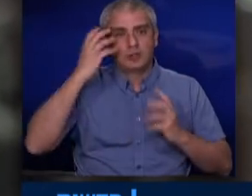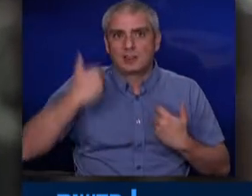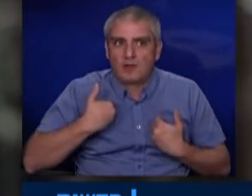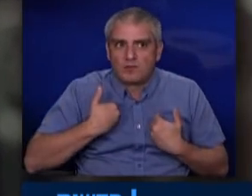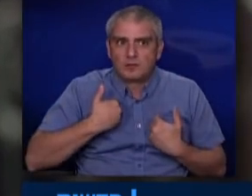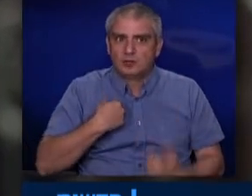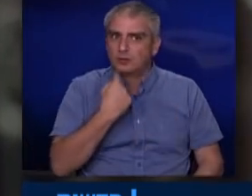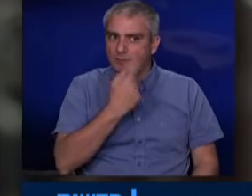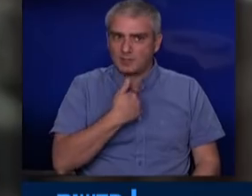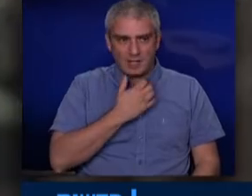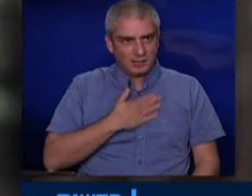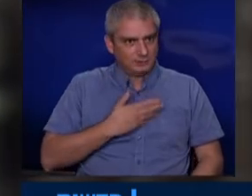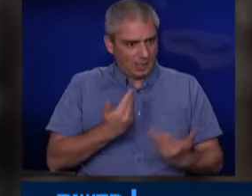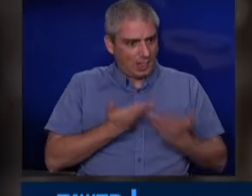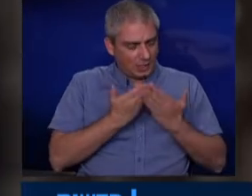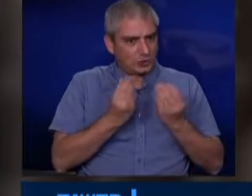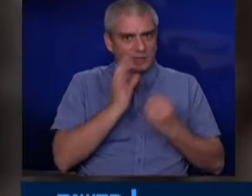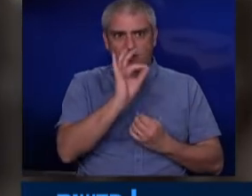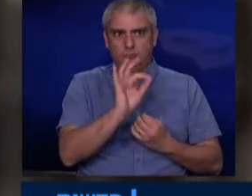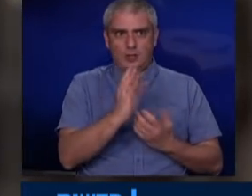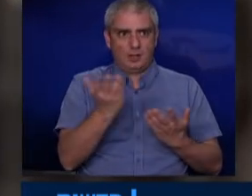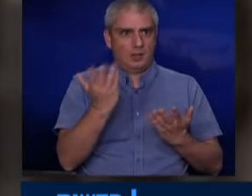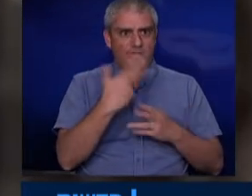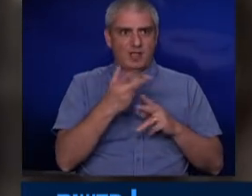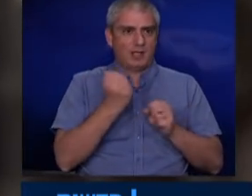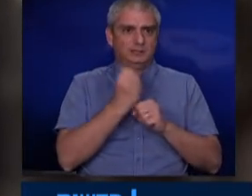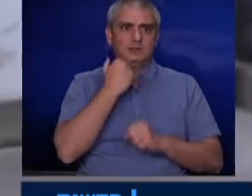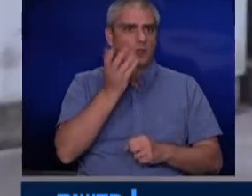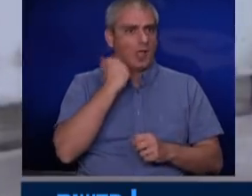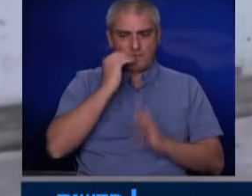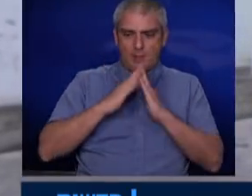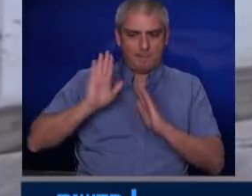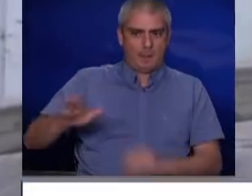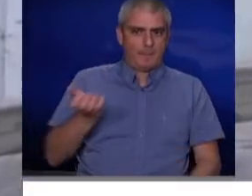שאמרתי, רצית לעזור לדברים שלך, ורק הראת להם, חבל שהם לא נשארו בבית במגירה.